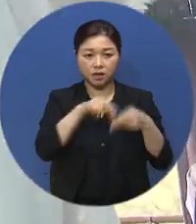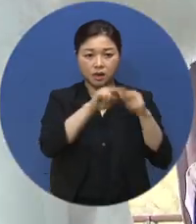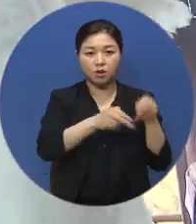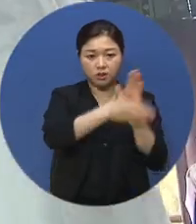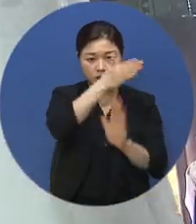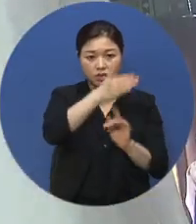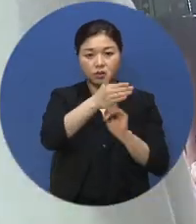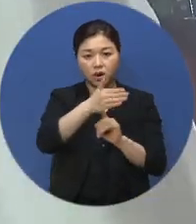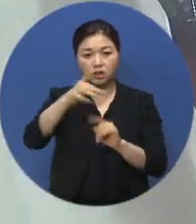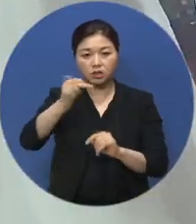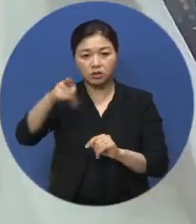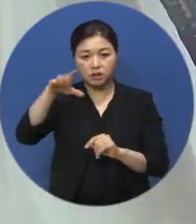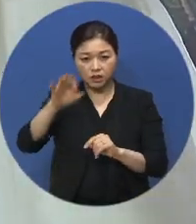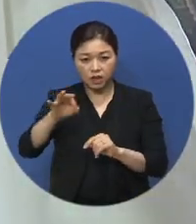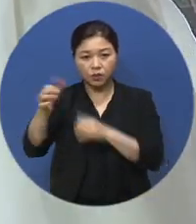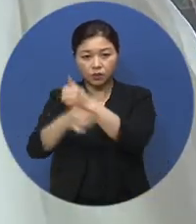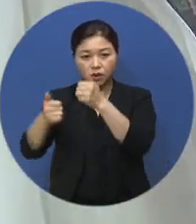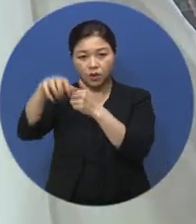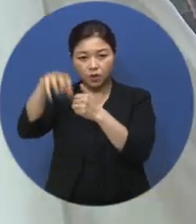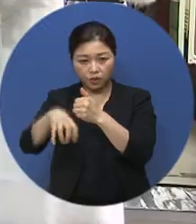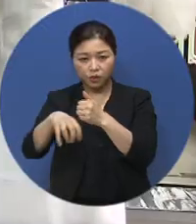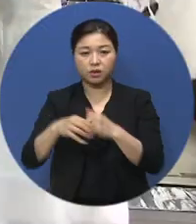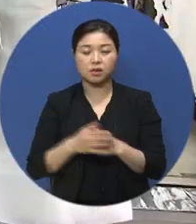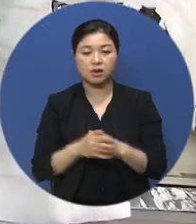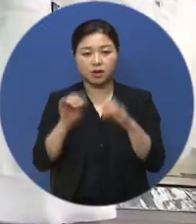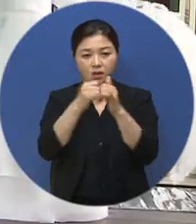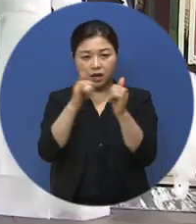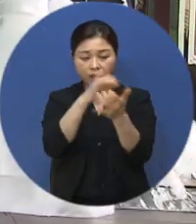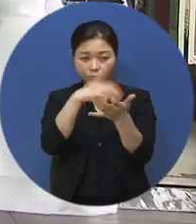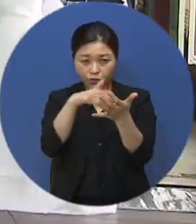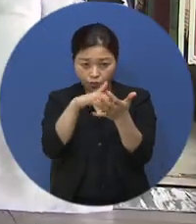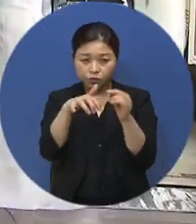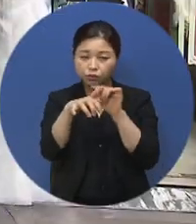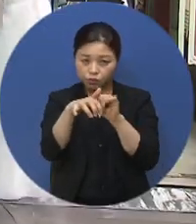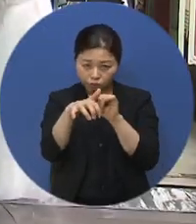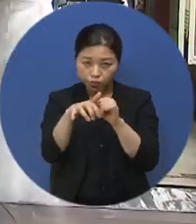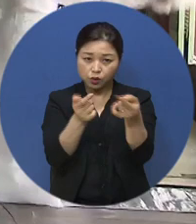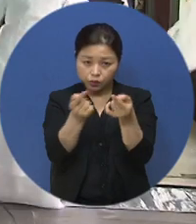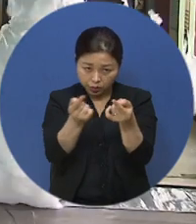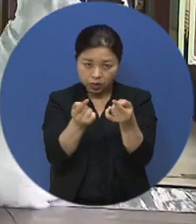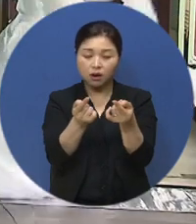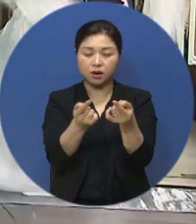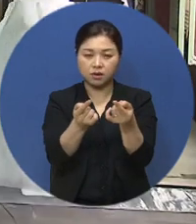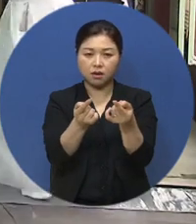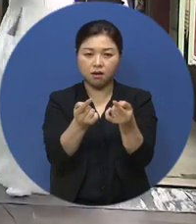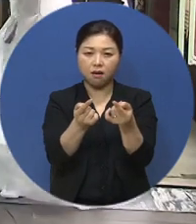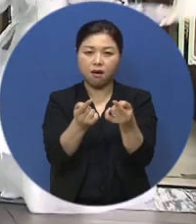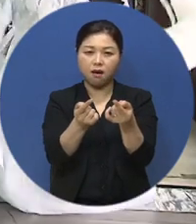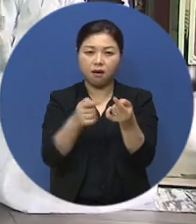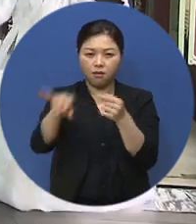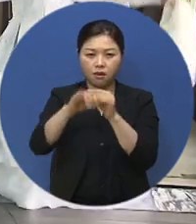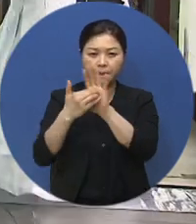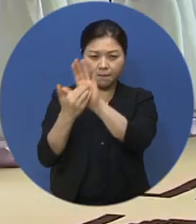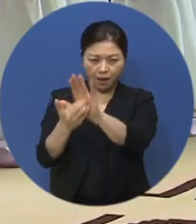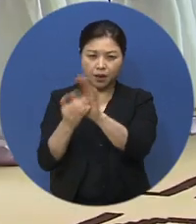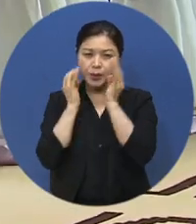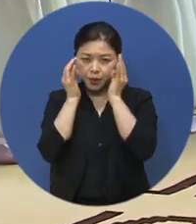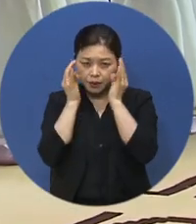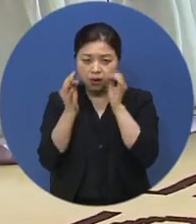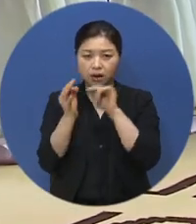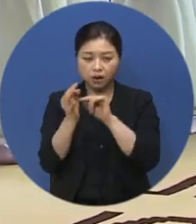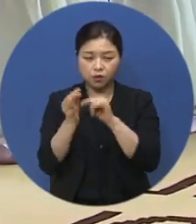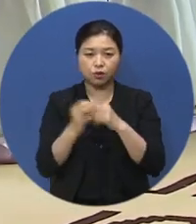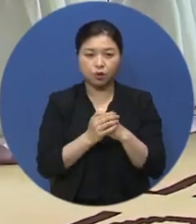측은 당초 올해 축제를 인원 통제가 가능한 규모로 철저히 방역하고 매주 주말을 이용해